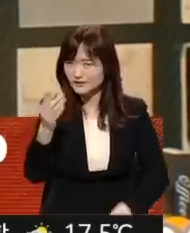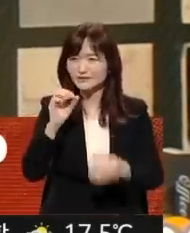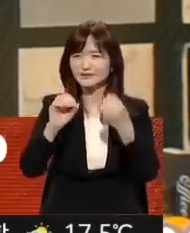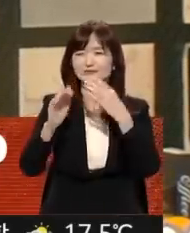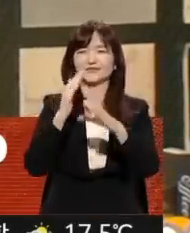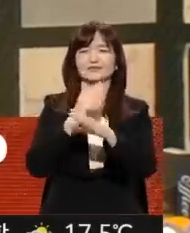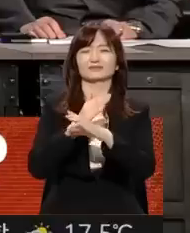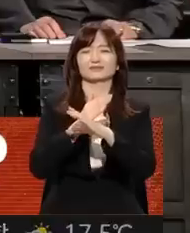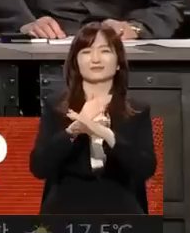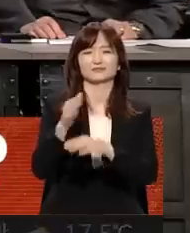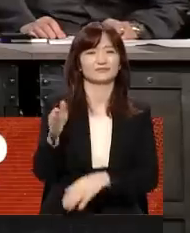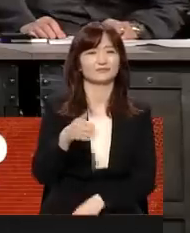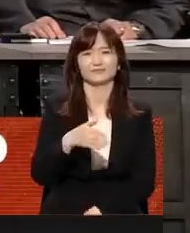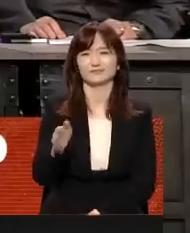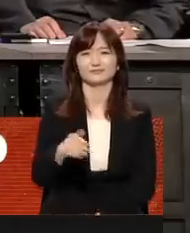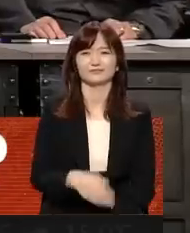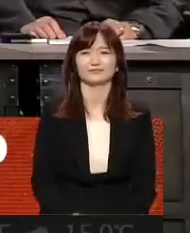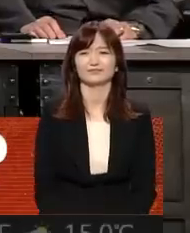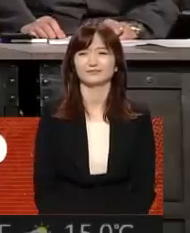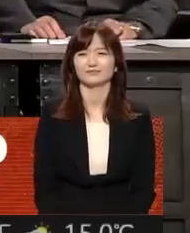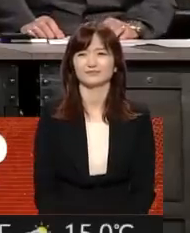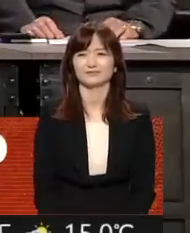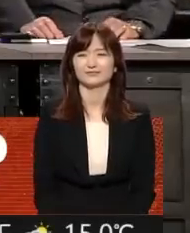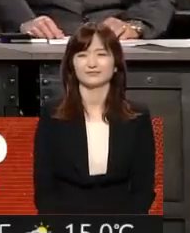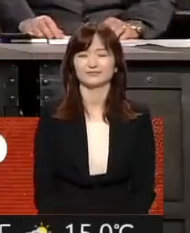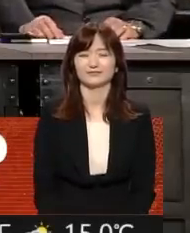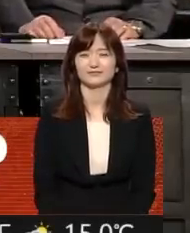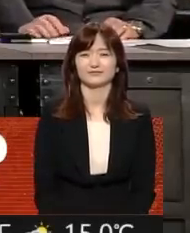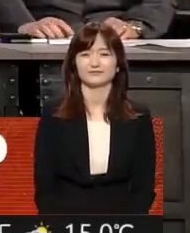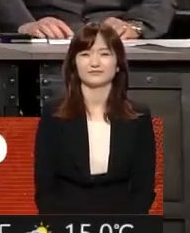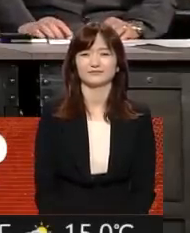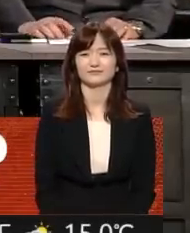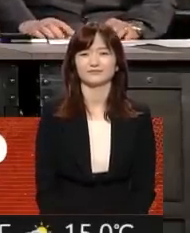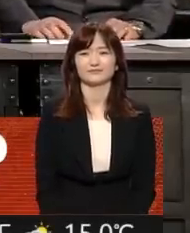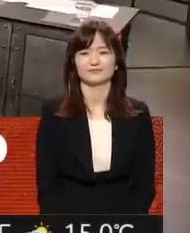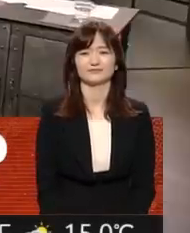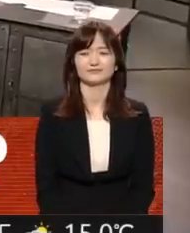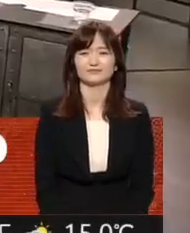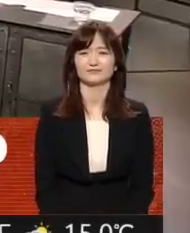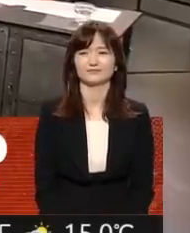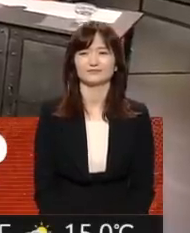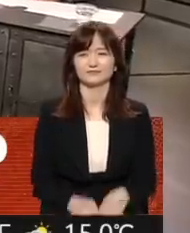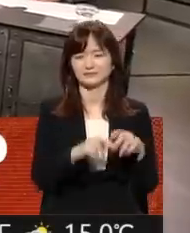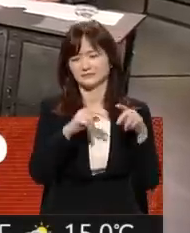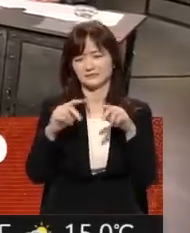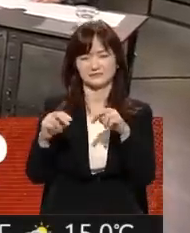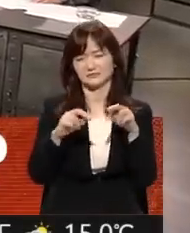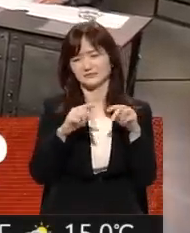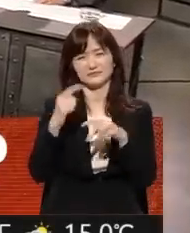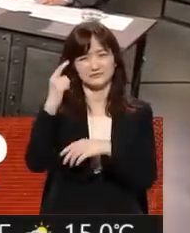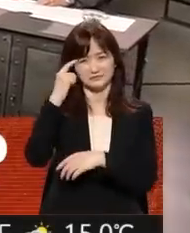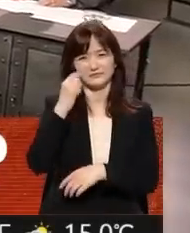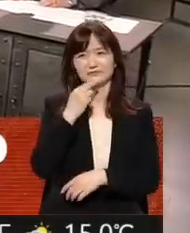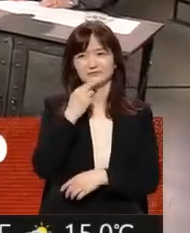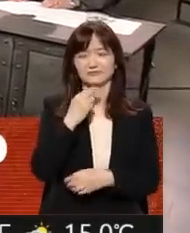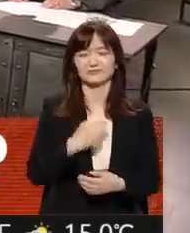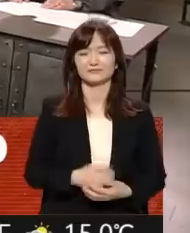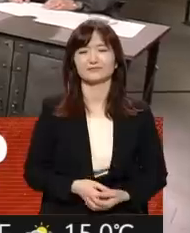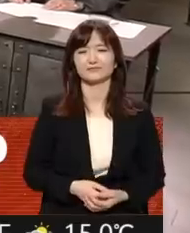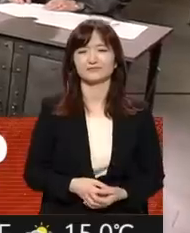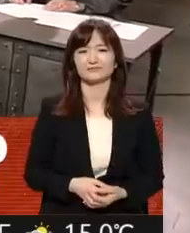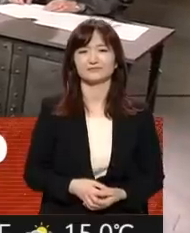X입니다. 아, 이건 뭐, 예, 이건 뭐, 예, 참, 뭐. 갑론을박의 여지가 없어 보이는데 일단 은배